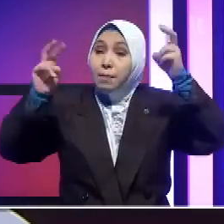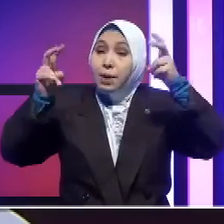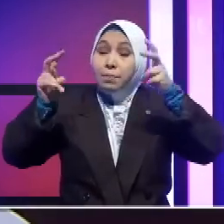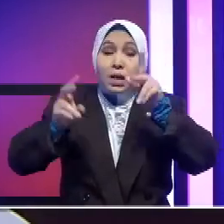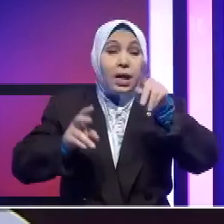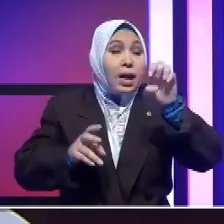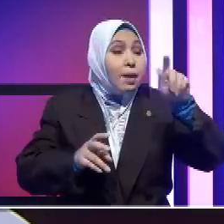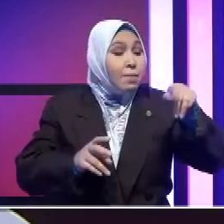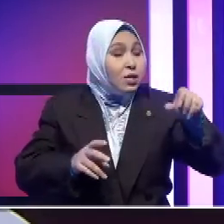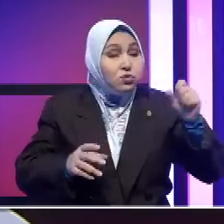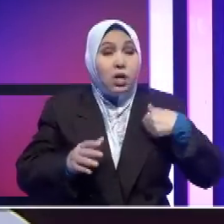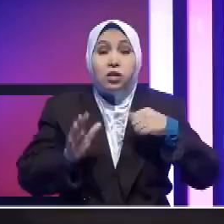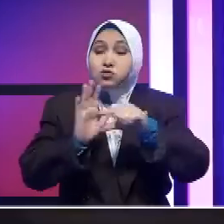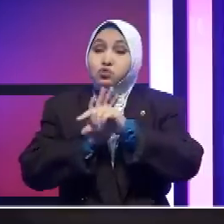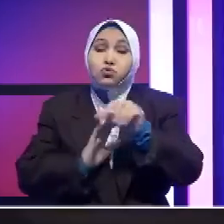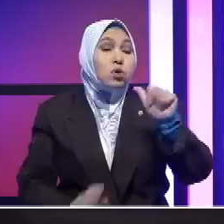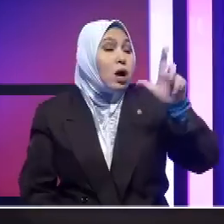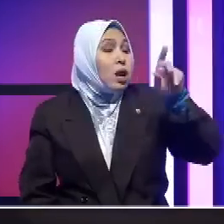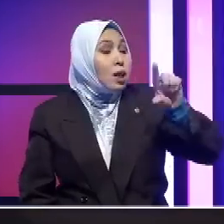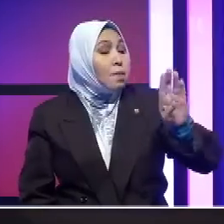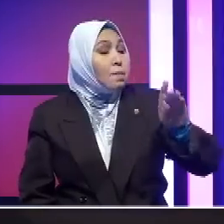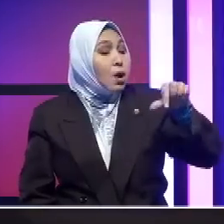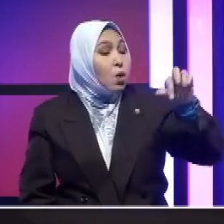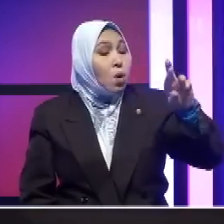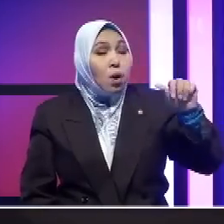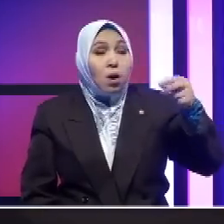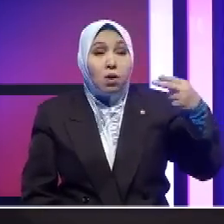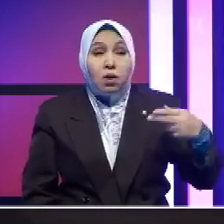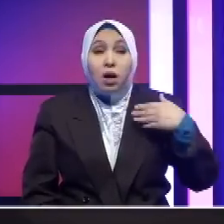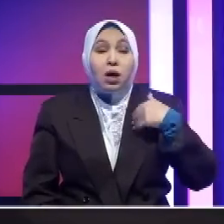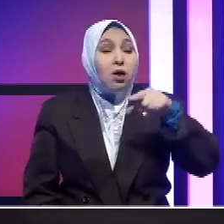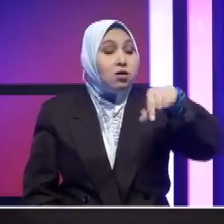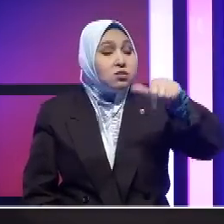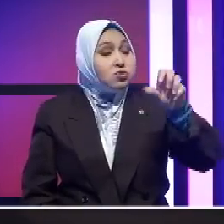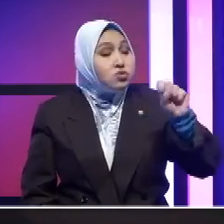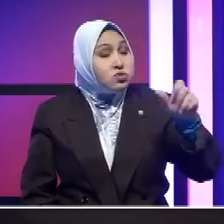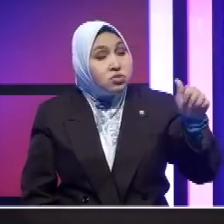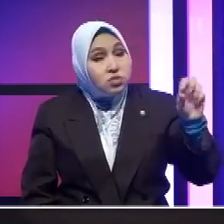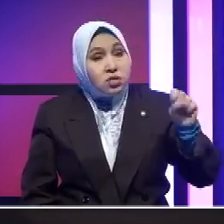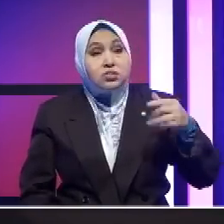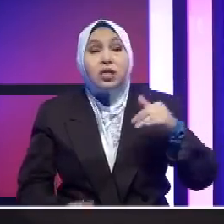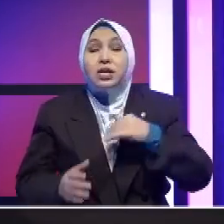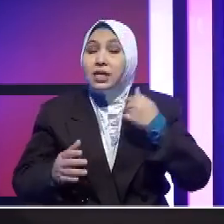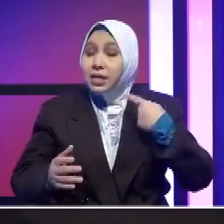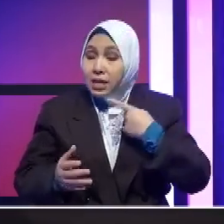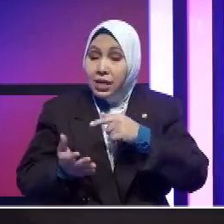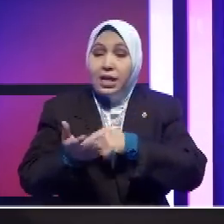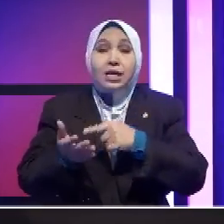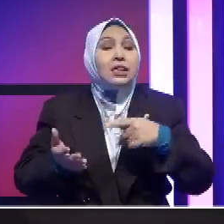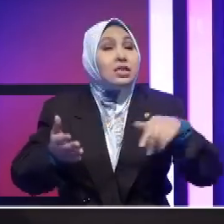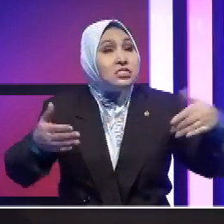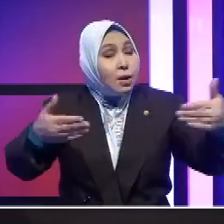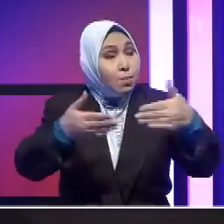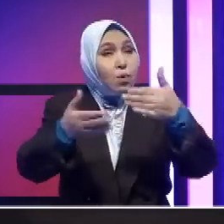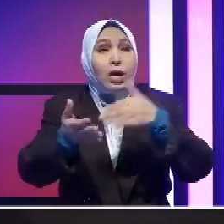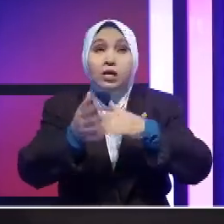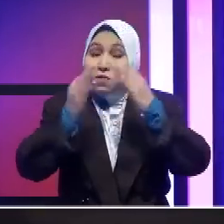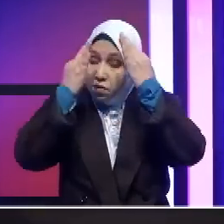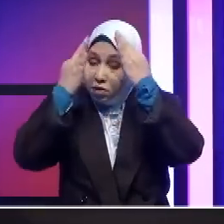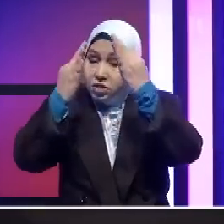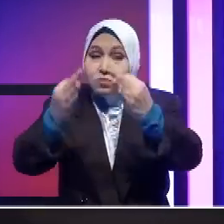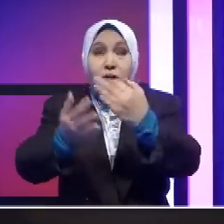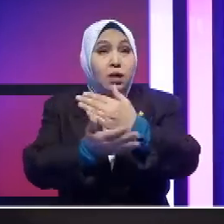surah Al-Baqarah, pada surah sebelum ini surah Qasas pun ada. Kali ini menyambung balik fokus kepada bahagian